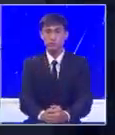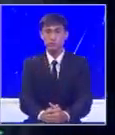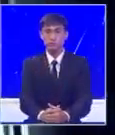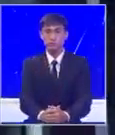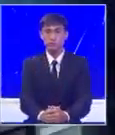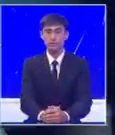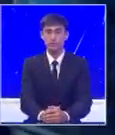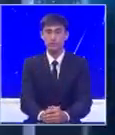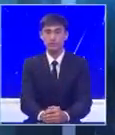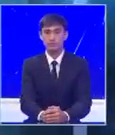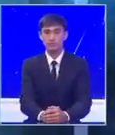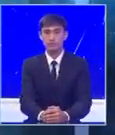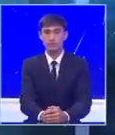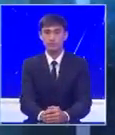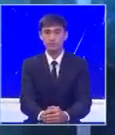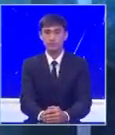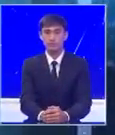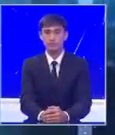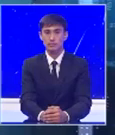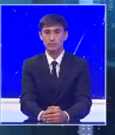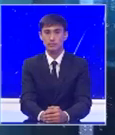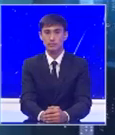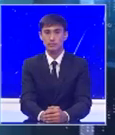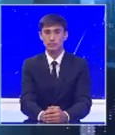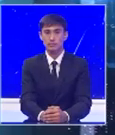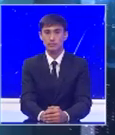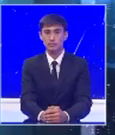Светлана Кондратенко, Абзал Нусип, Айсулу Жандосова, телеканал ЖИЦУ.